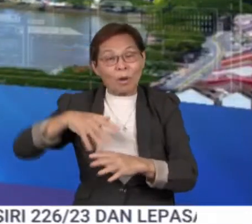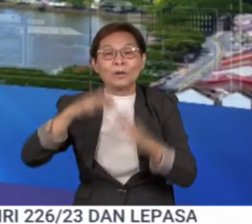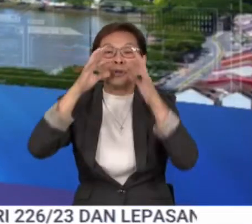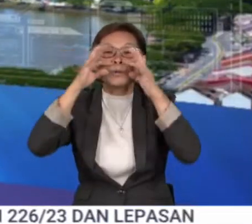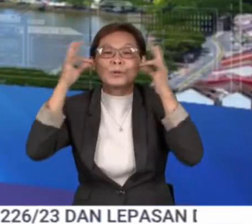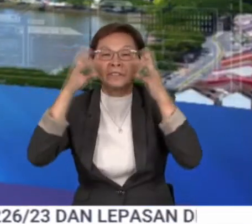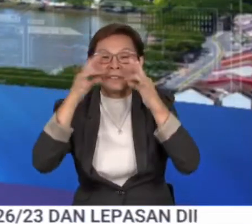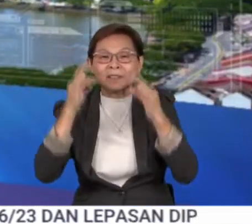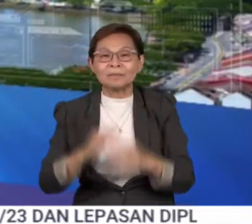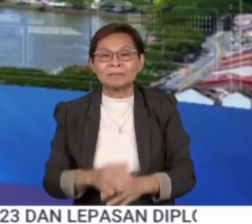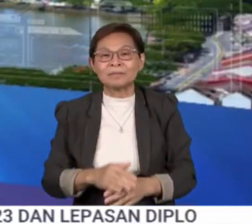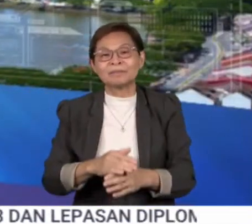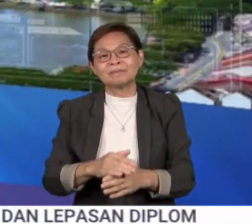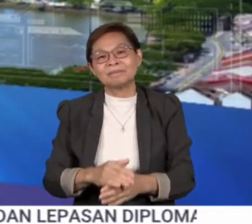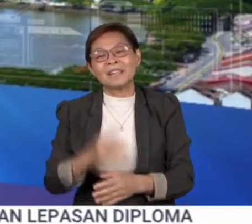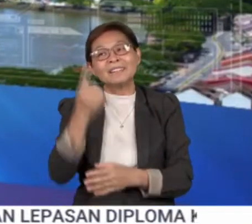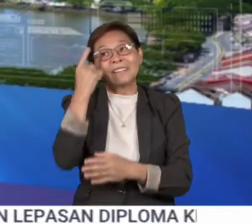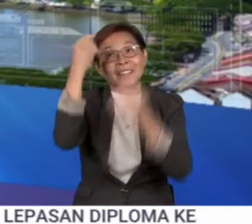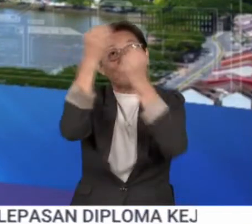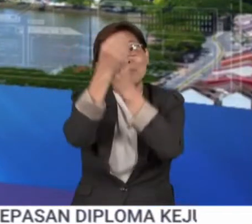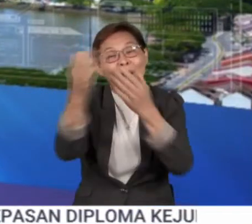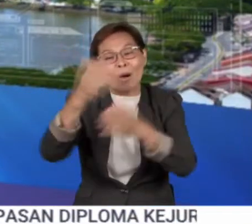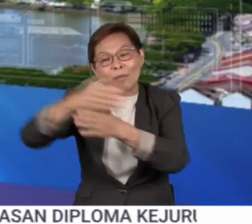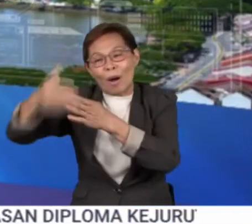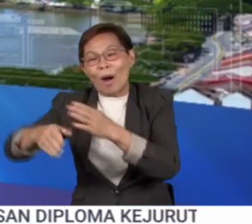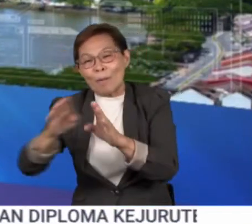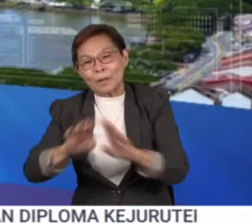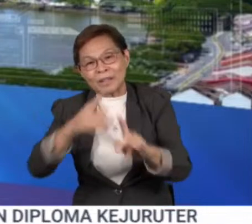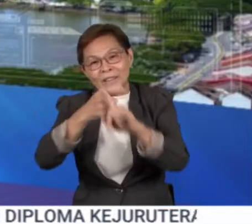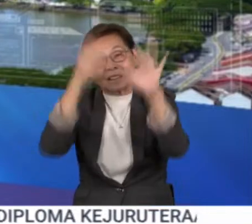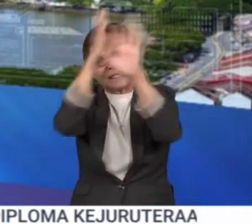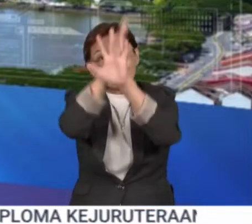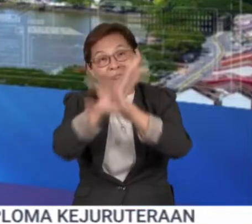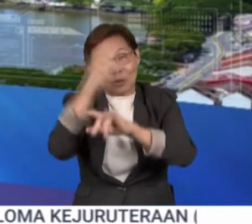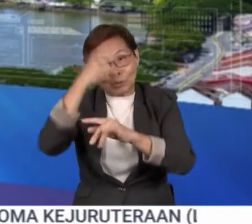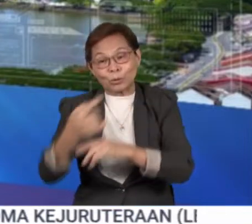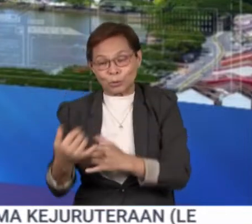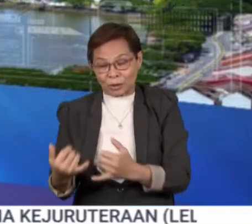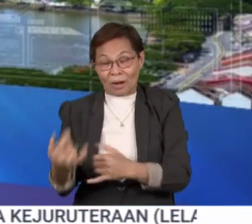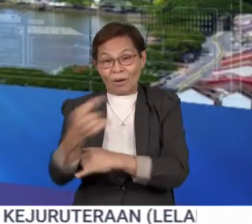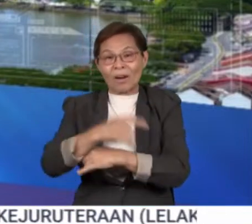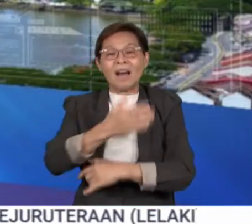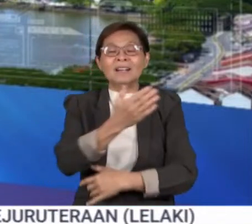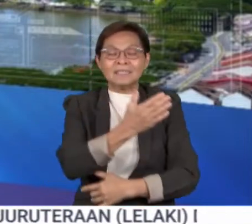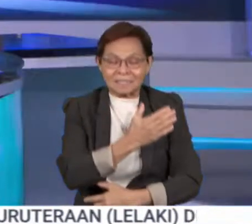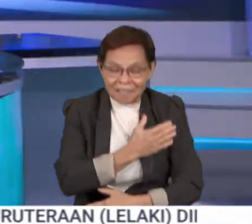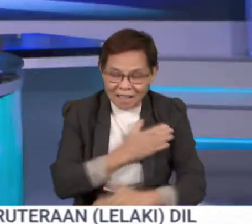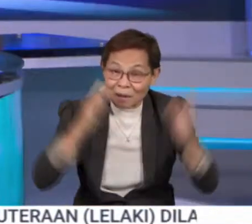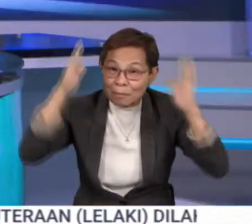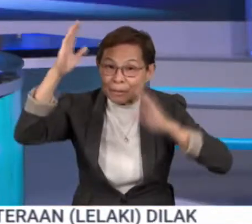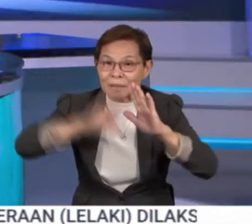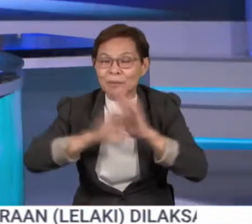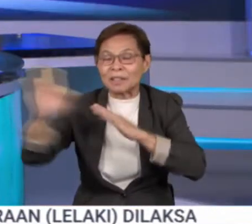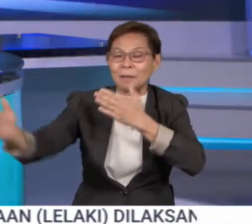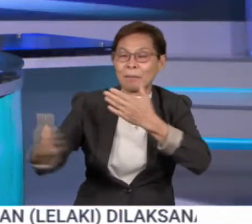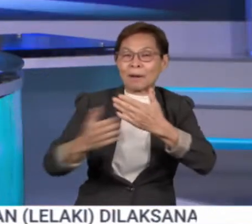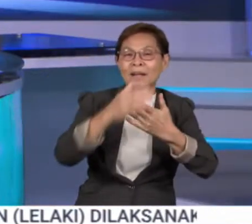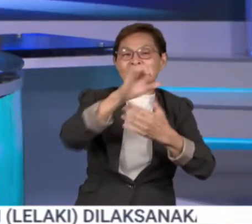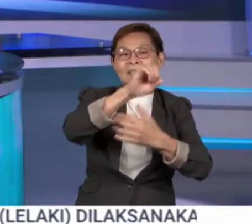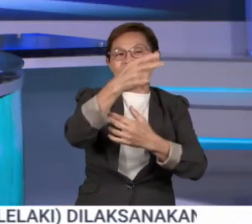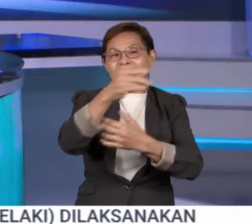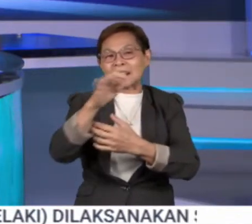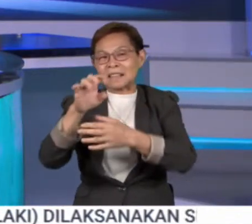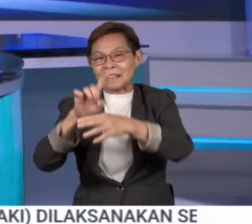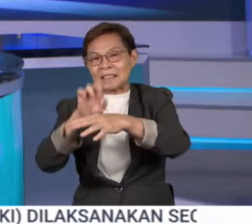Baik, perkongsian itu tadi mengakhiri berita dari Sarawak untuk hari ini. Salam Malaysia Madani dan kita kembali bersama Sahi